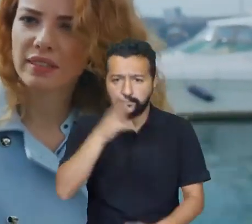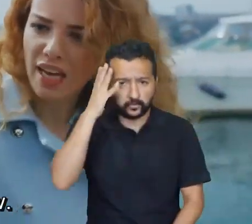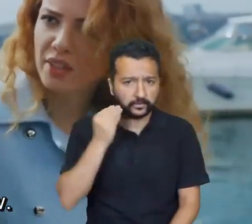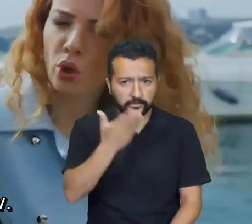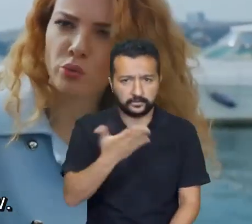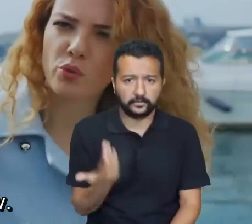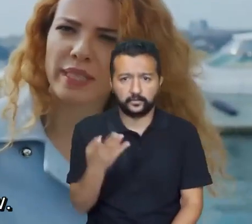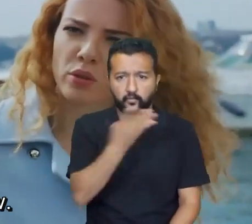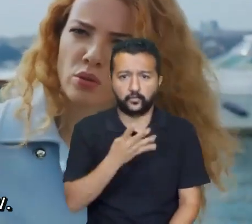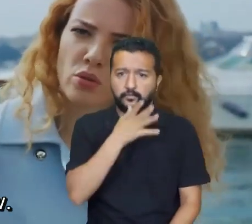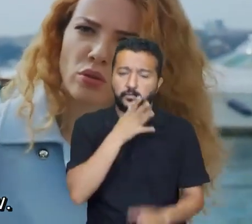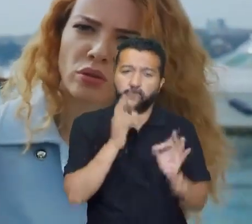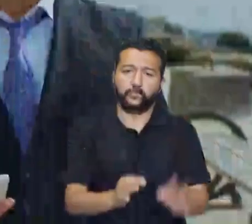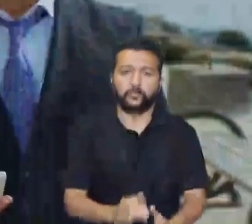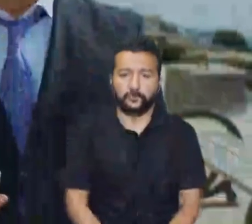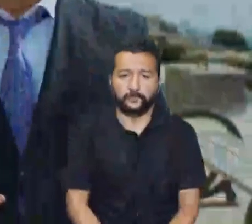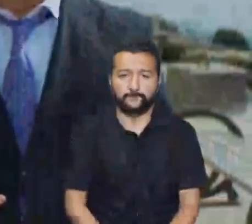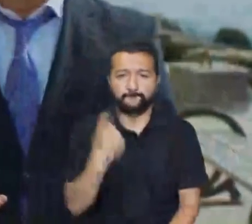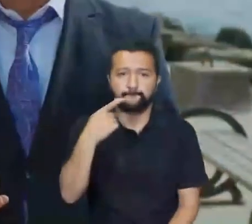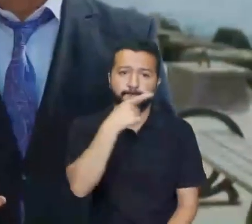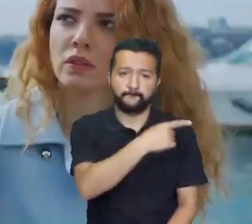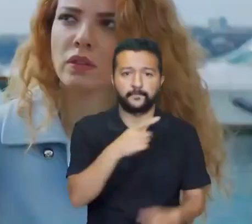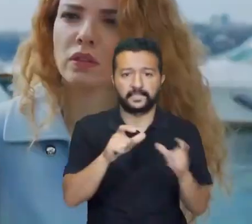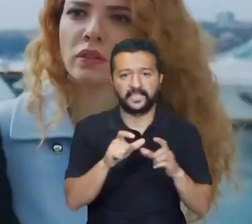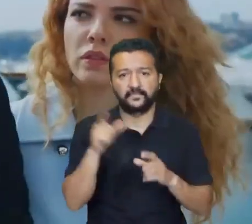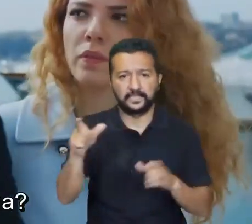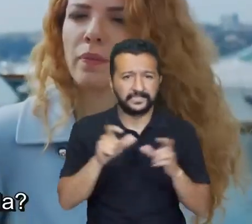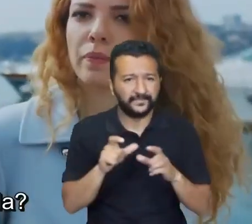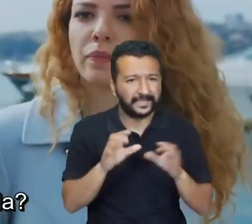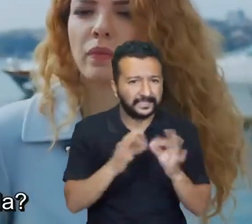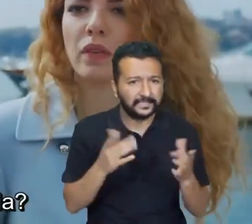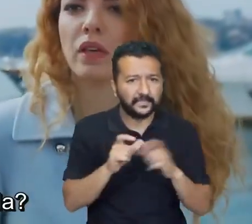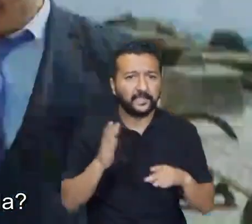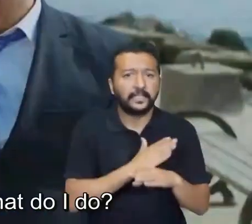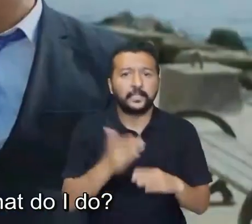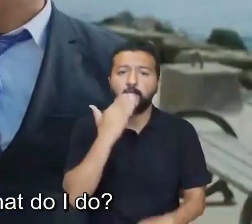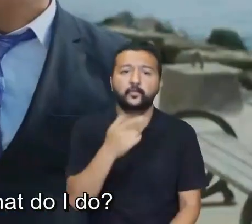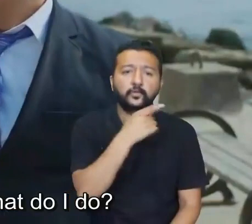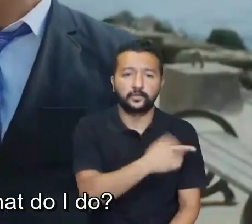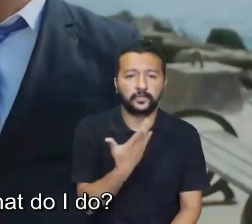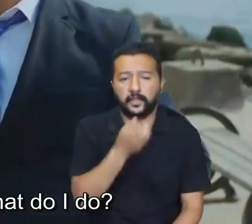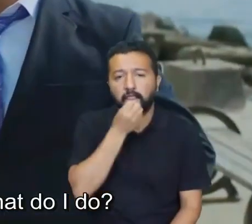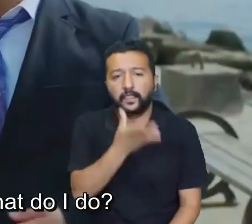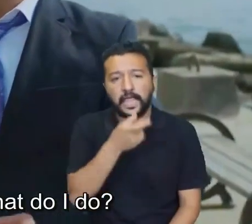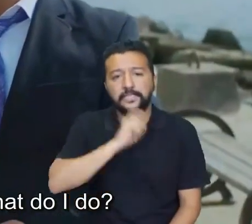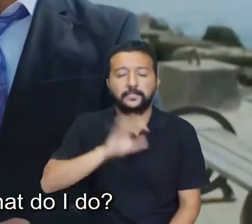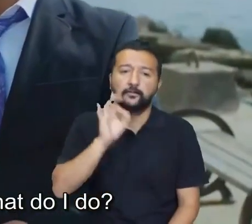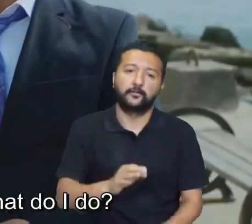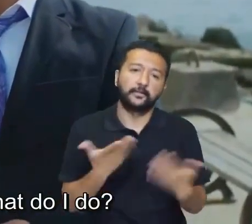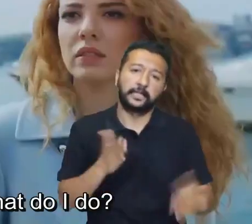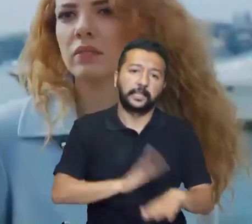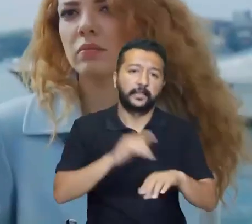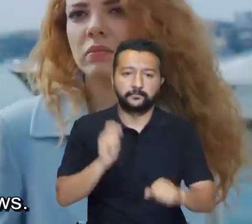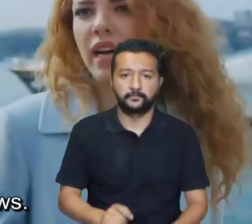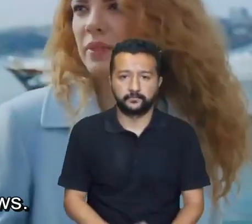öğrenecek? Sadece dördümüz biliyoruz. Bir de Sevda. Ne? Sevda'ya neyi söyledin? Ya ağzımdan kaçıverdi,